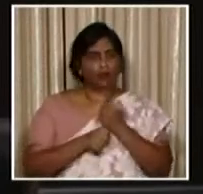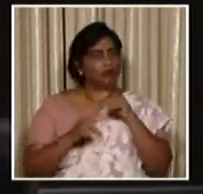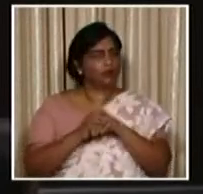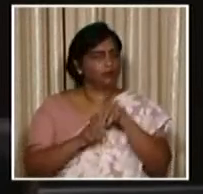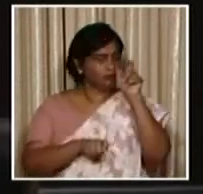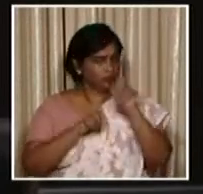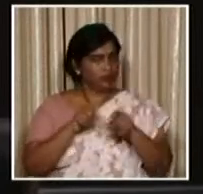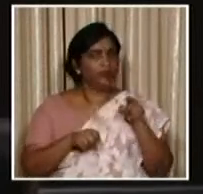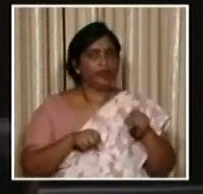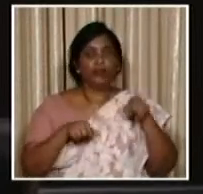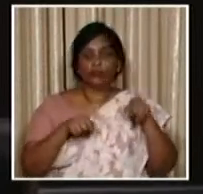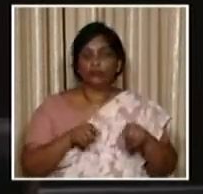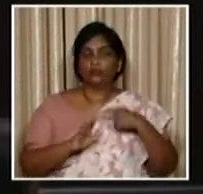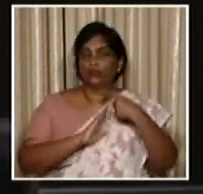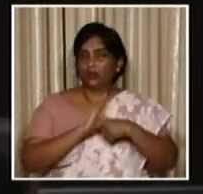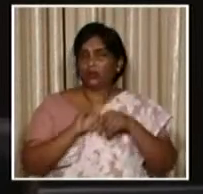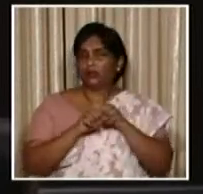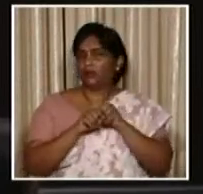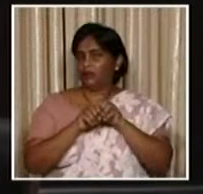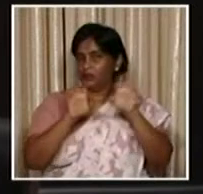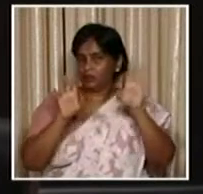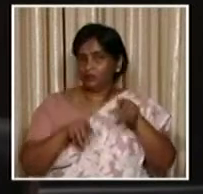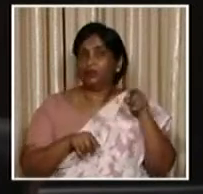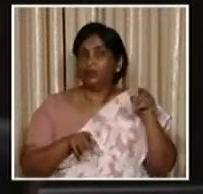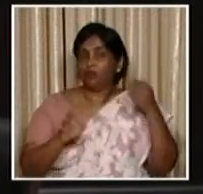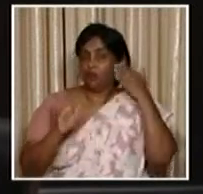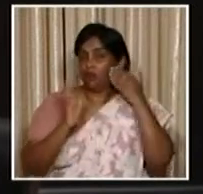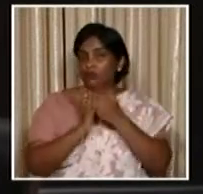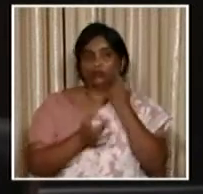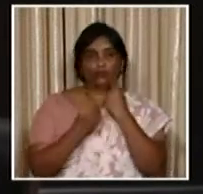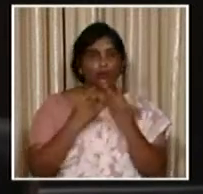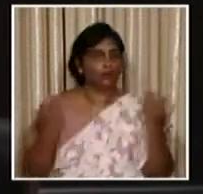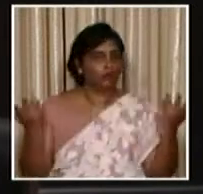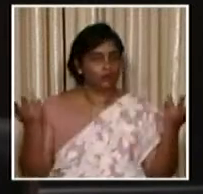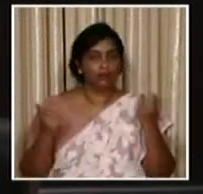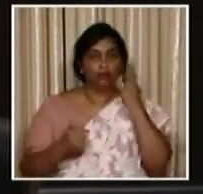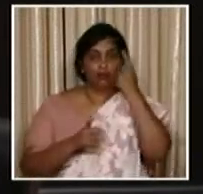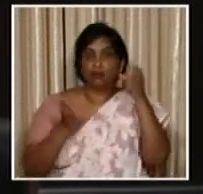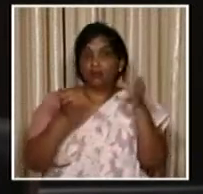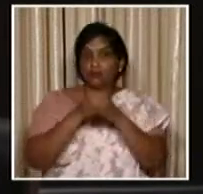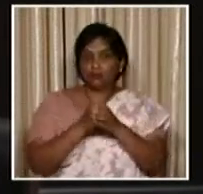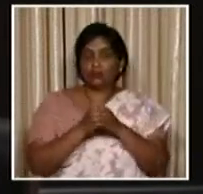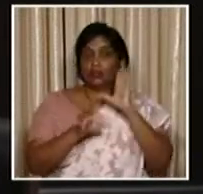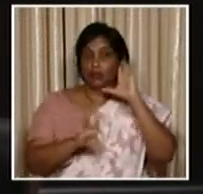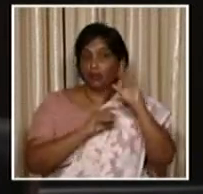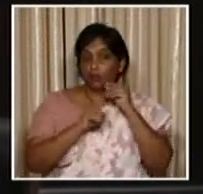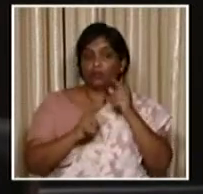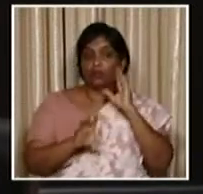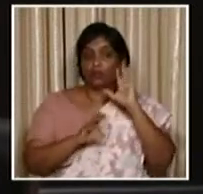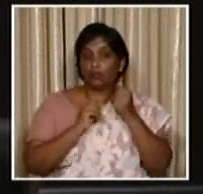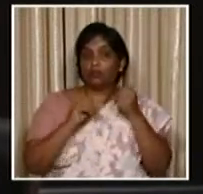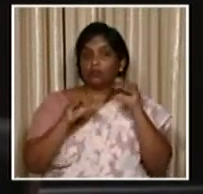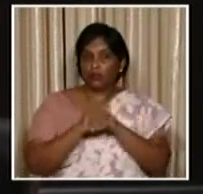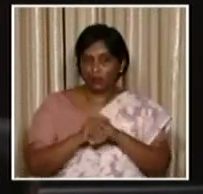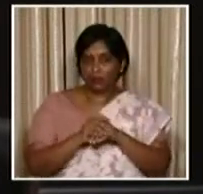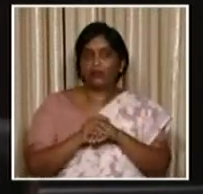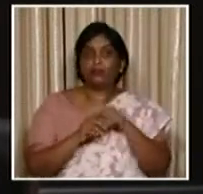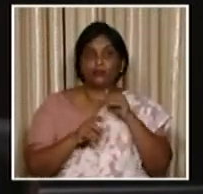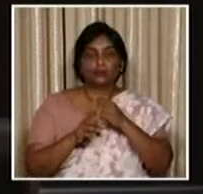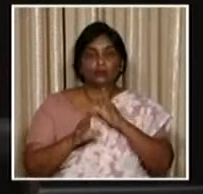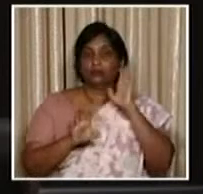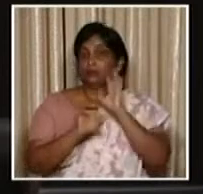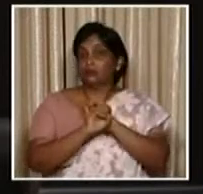ආණ්ඩු කරපු අය දැන් මේව රට පුරා සිද්ධ වෙද්දී මේ ගැන හොයන්නේ නැහැ බුද්ධිංශ වලට එනවා බුද්ධිංශ වල තොරතුරු මේවා